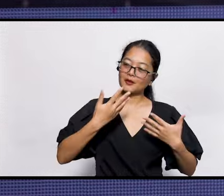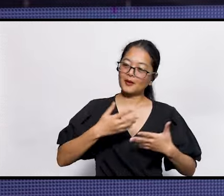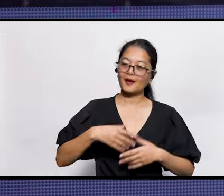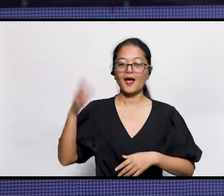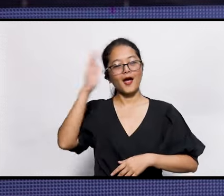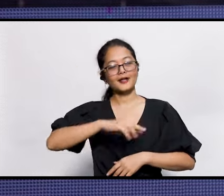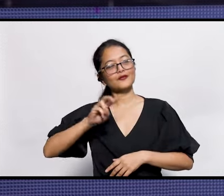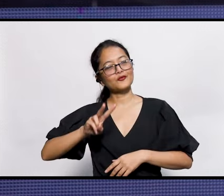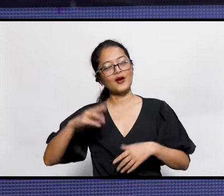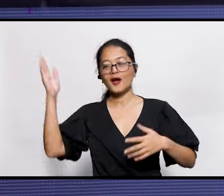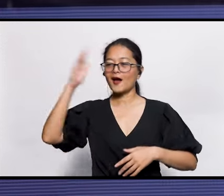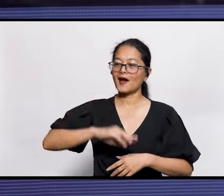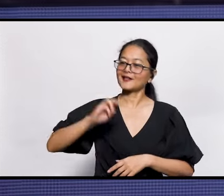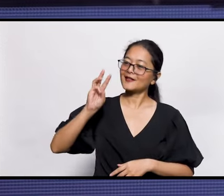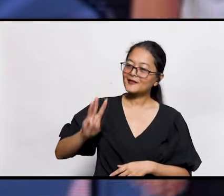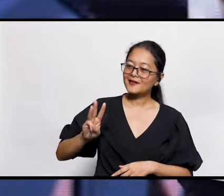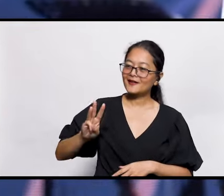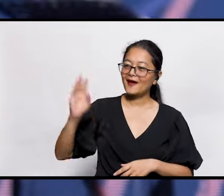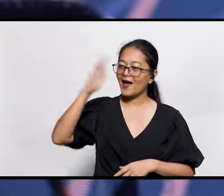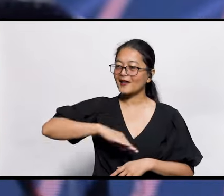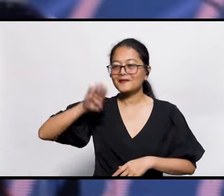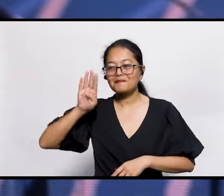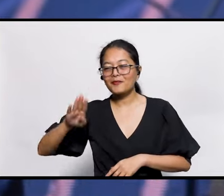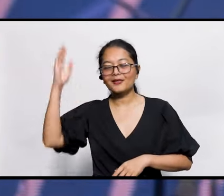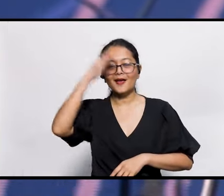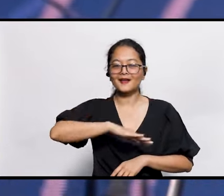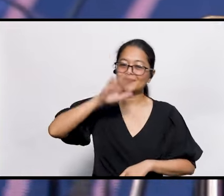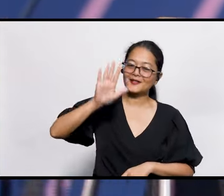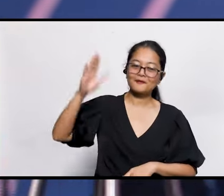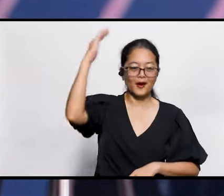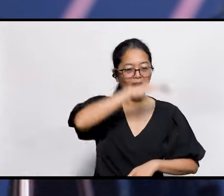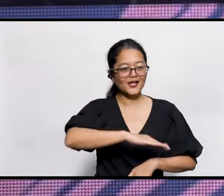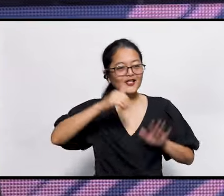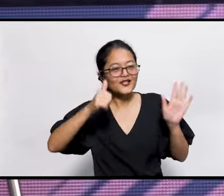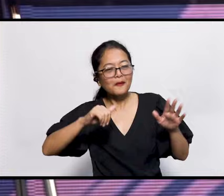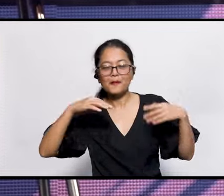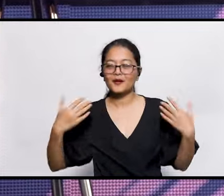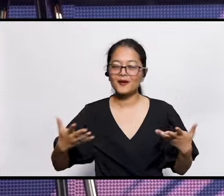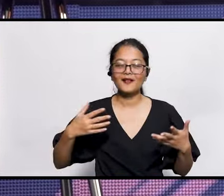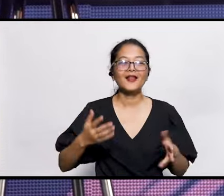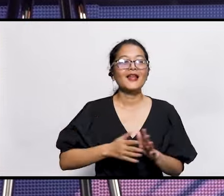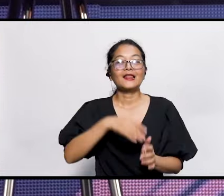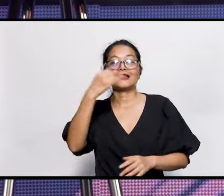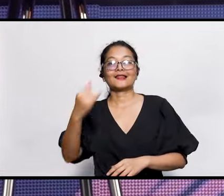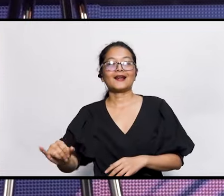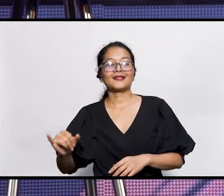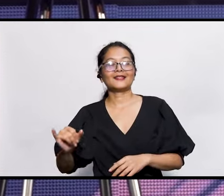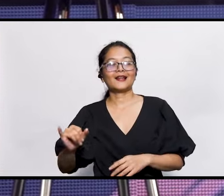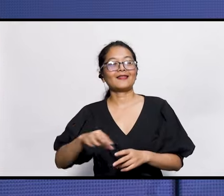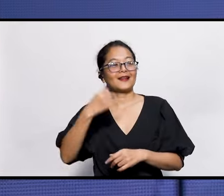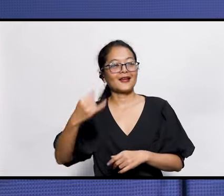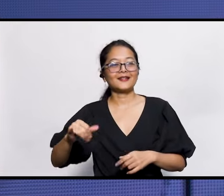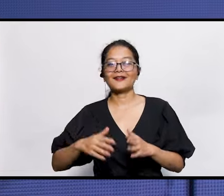hari keempat hari kelima hari keenam and then Imam hadirat Allah tabut